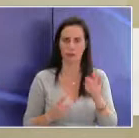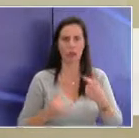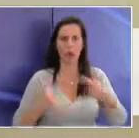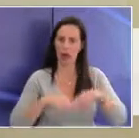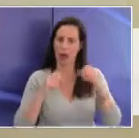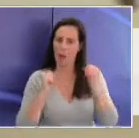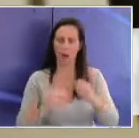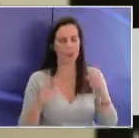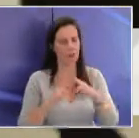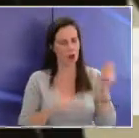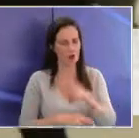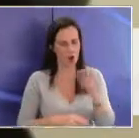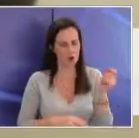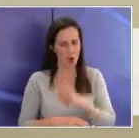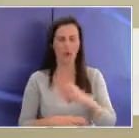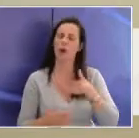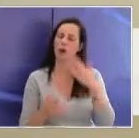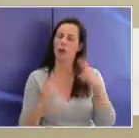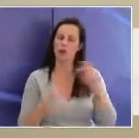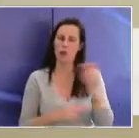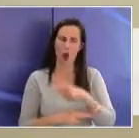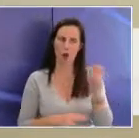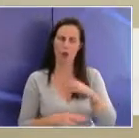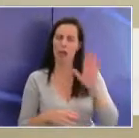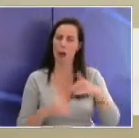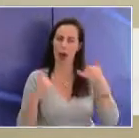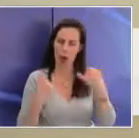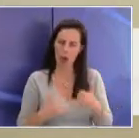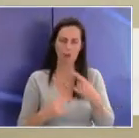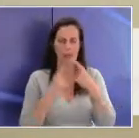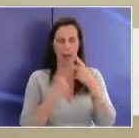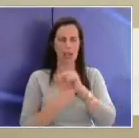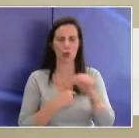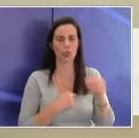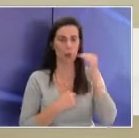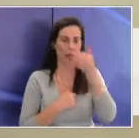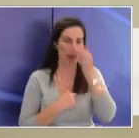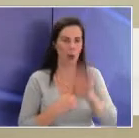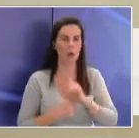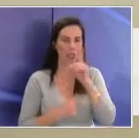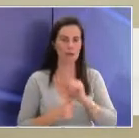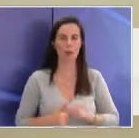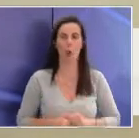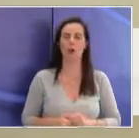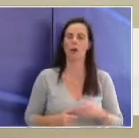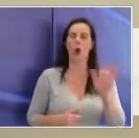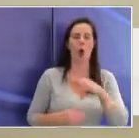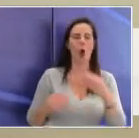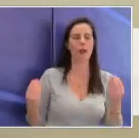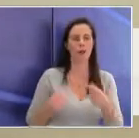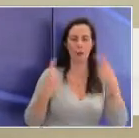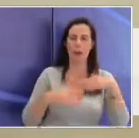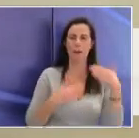משמעותי. מתכנס כל משמעותי. שבוע, הקבינט מתכנס כל שבוע, כולל השבוע, ובוודאי נדון על זה. עוד דבר שעלה